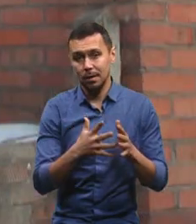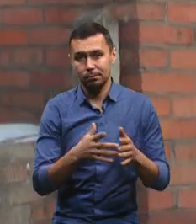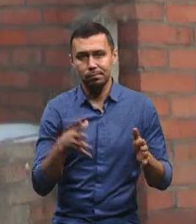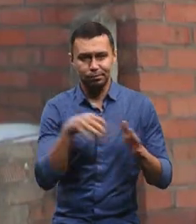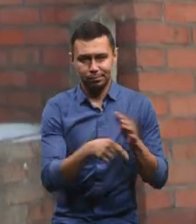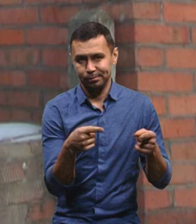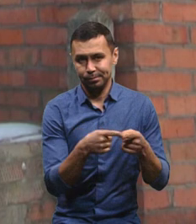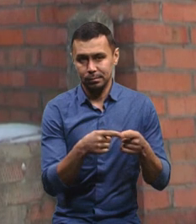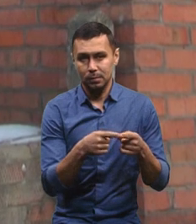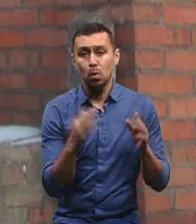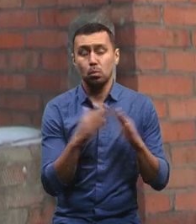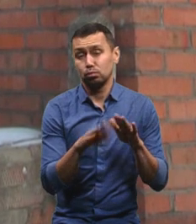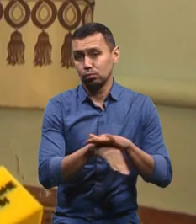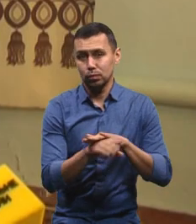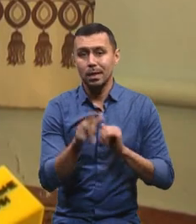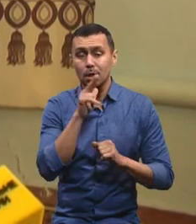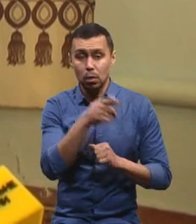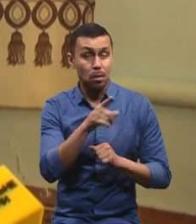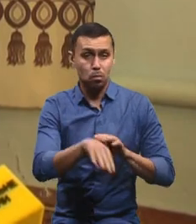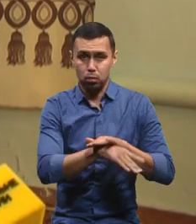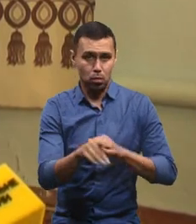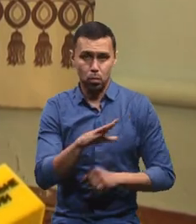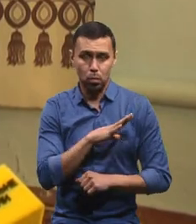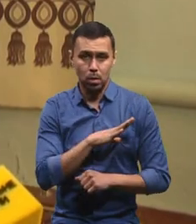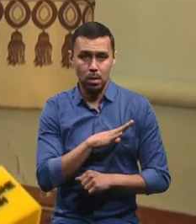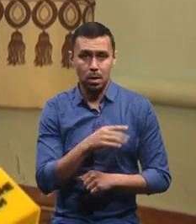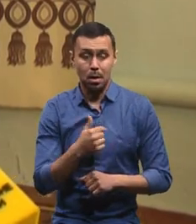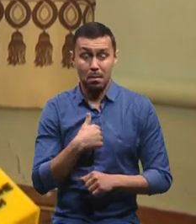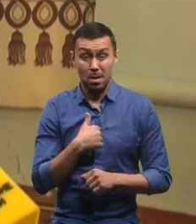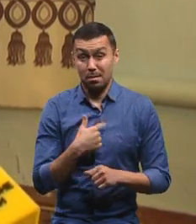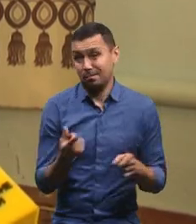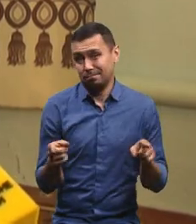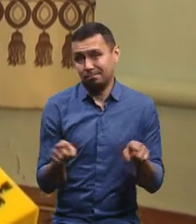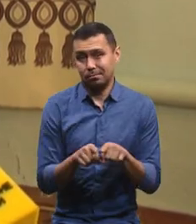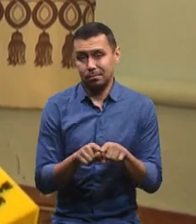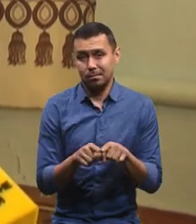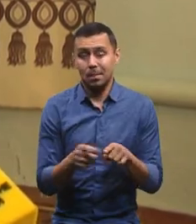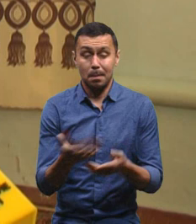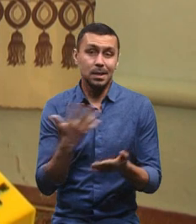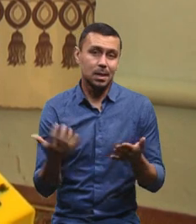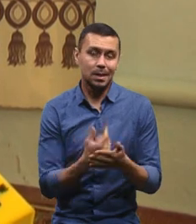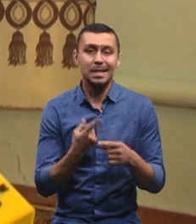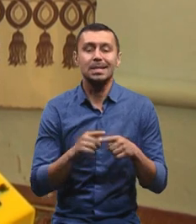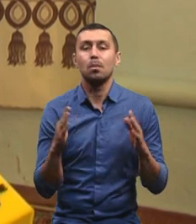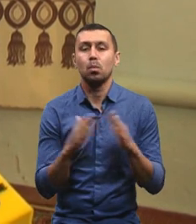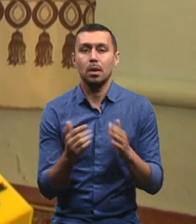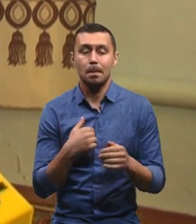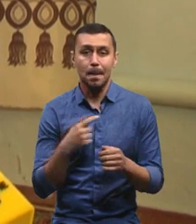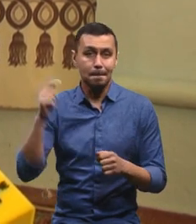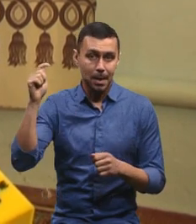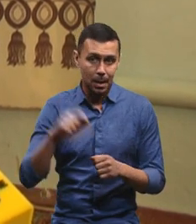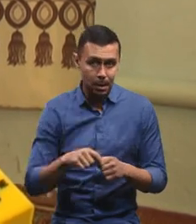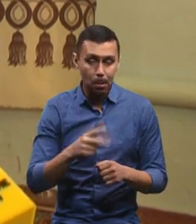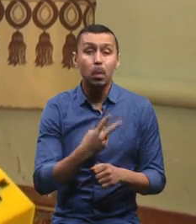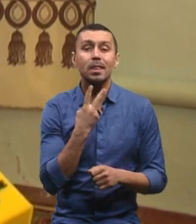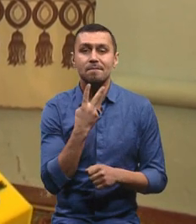Озерна хата постоянно три роки вже хата постувала каже чи мені не все одно Ну так от ми знайшли це цей будинок я ми приїхали сюди